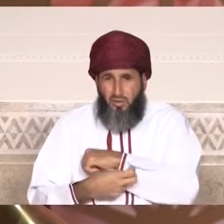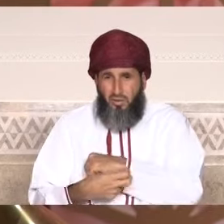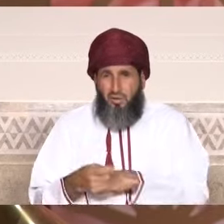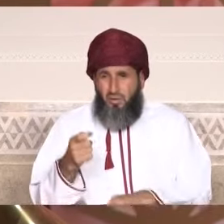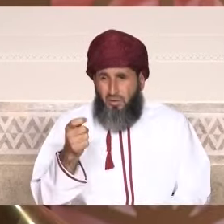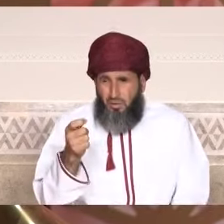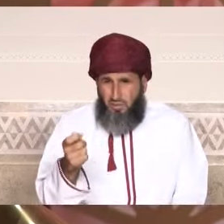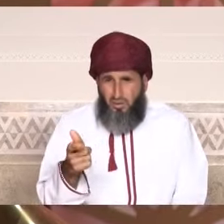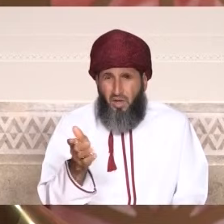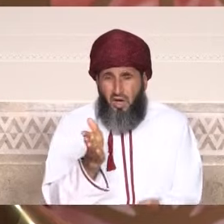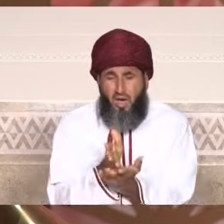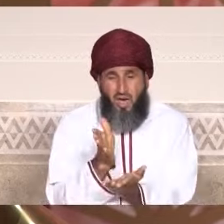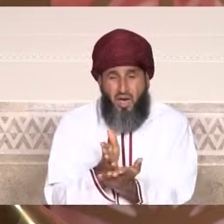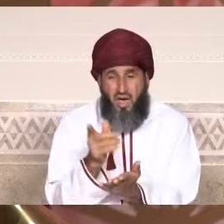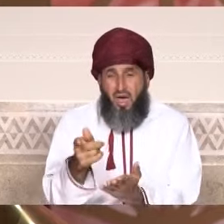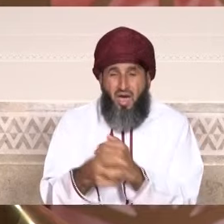يخبره بأن لك زكاة